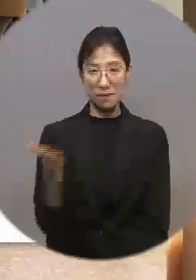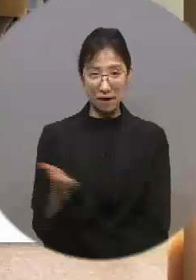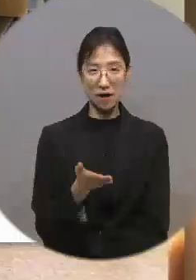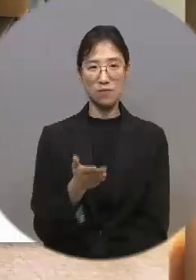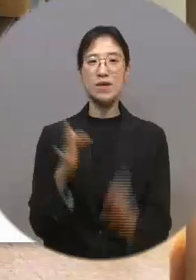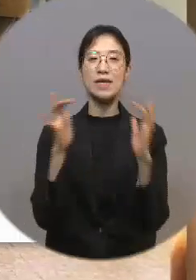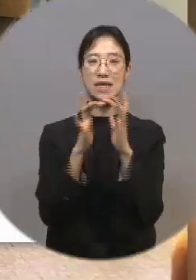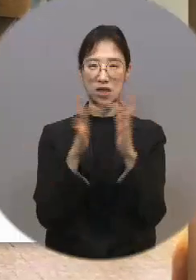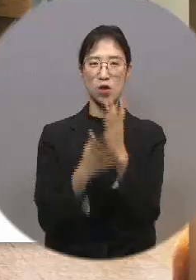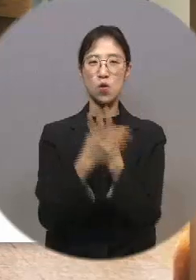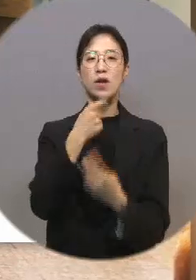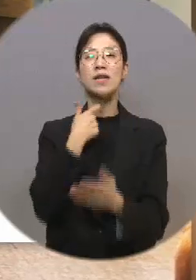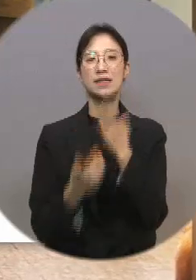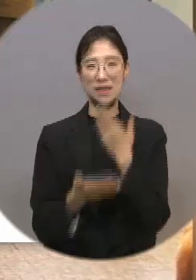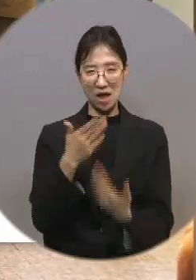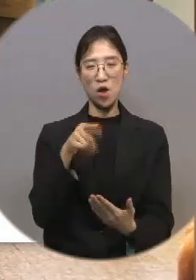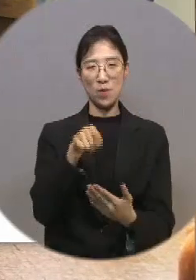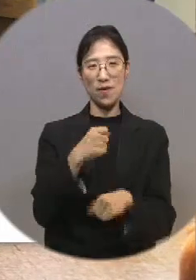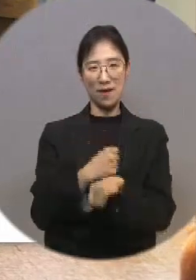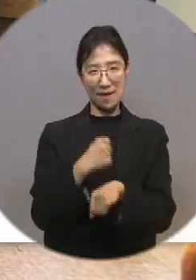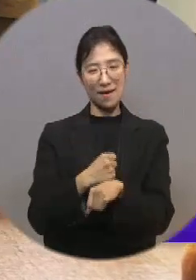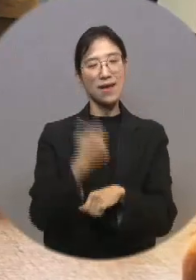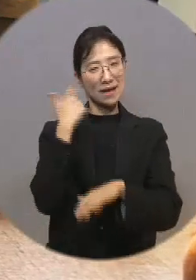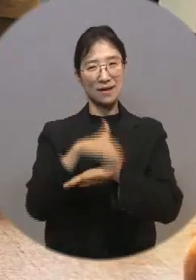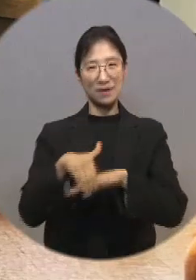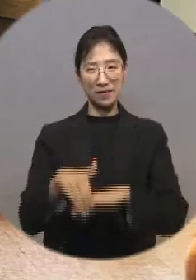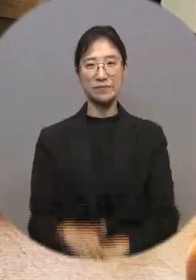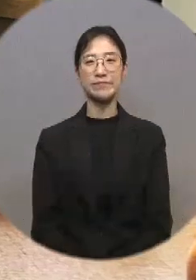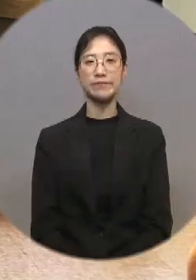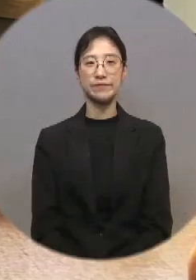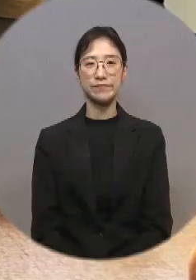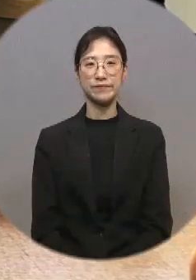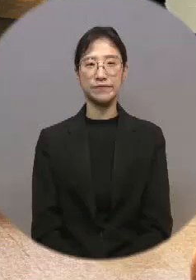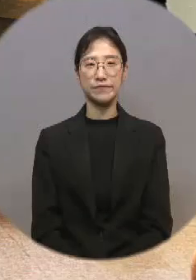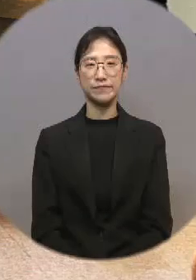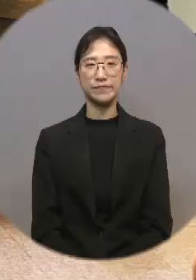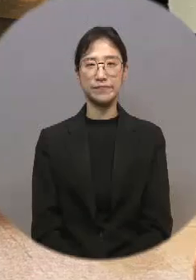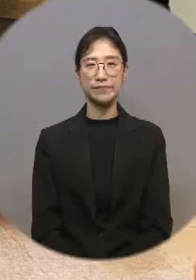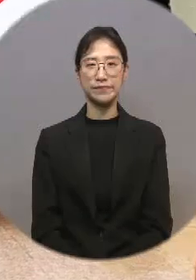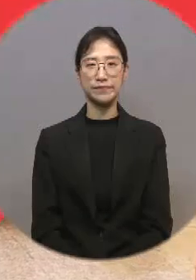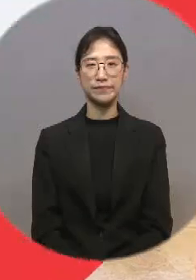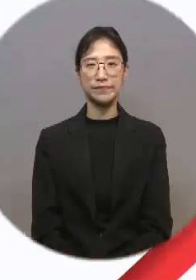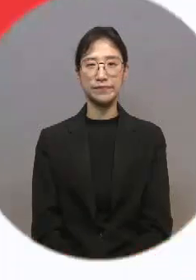대상으로 온라인 통일체험 주간을 올해 처음으로 진행할 계획입니다.